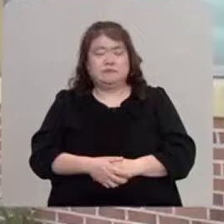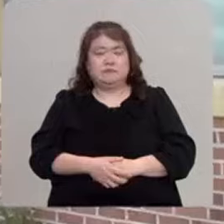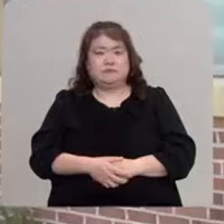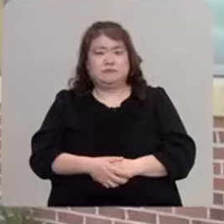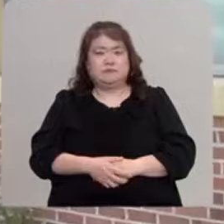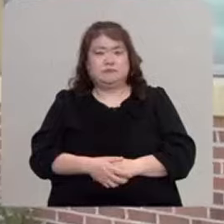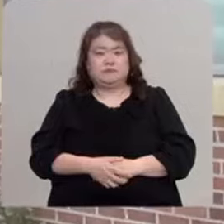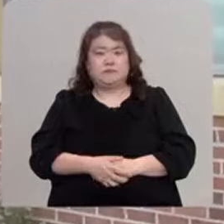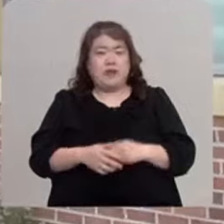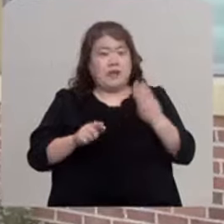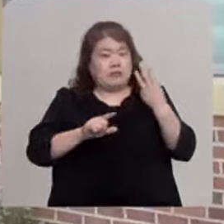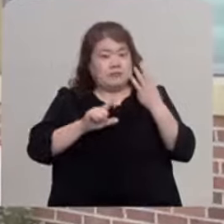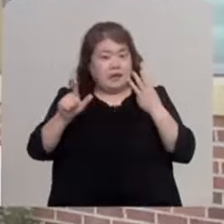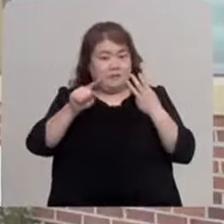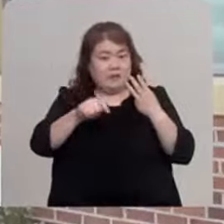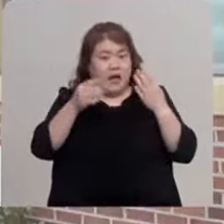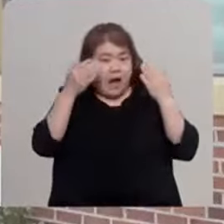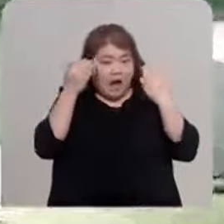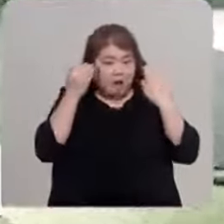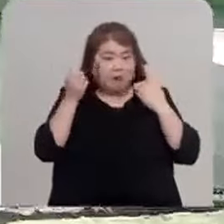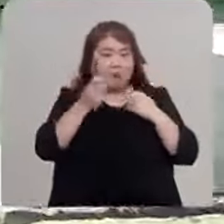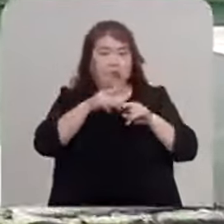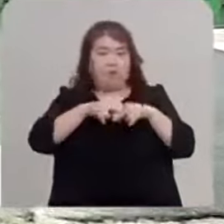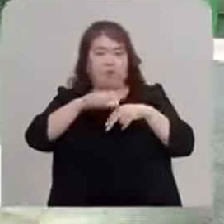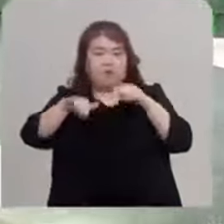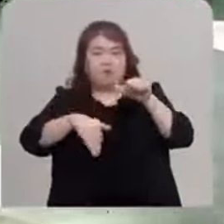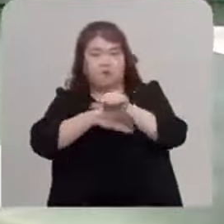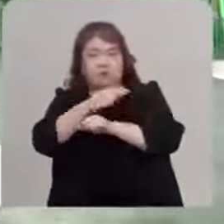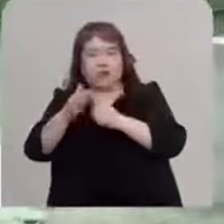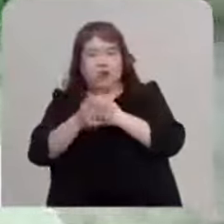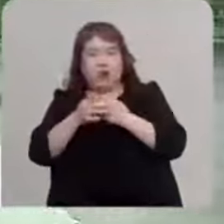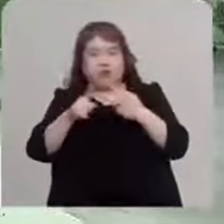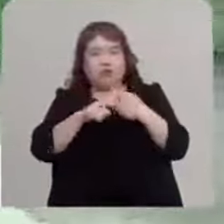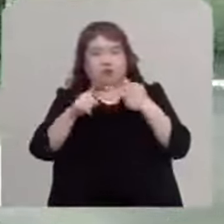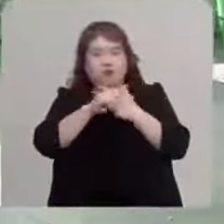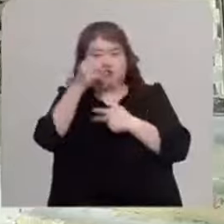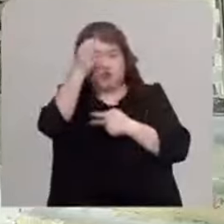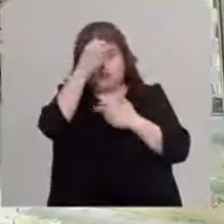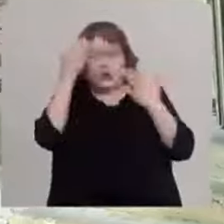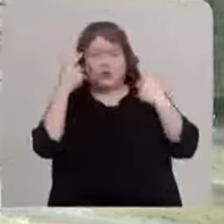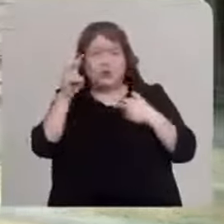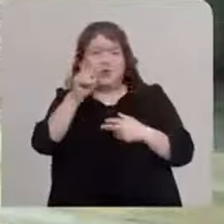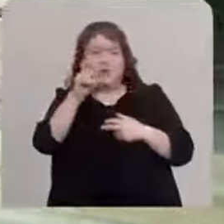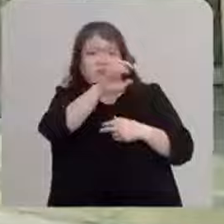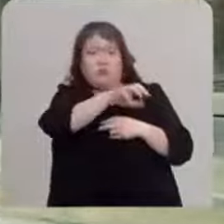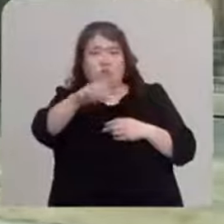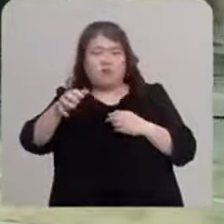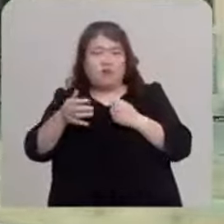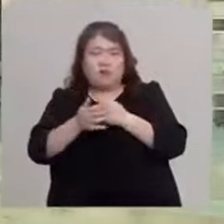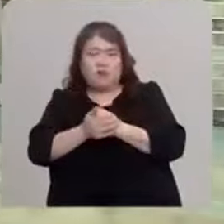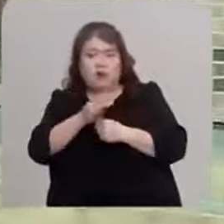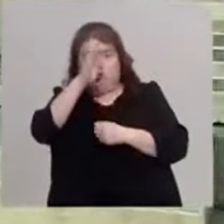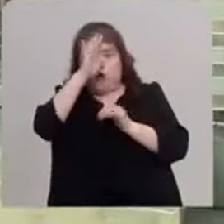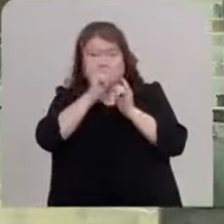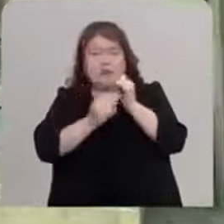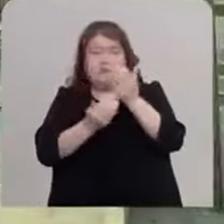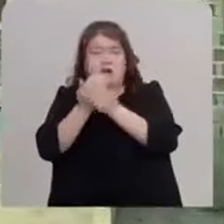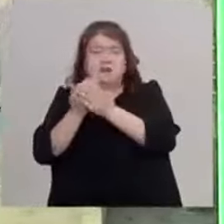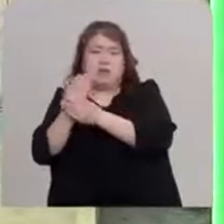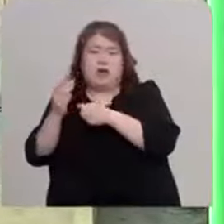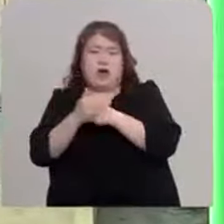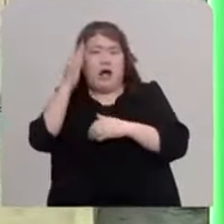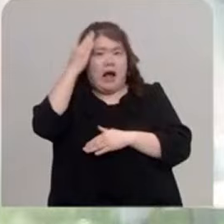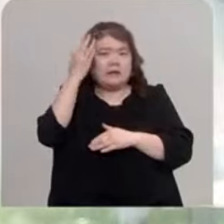지난 3일 이학교를 비롯해 남원 지역 초중고 20여곳에서 식중독 의심환자가 따랐습니다 학생과